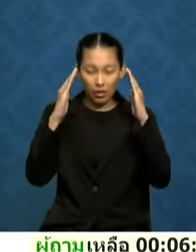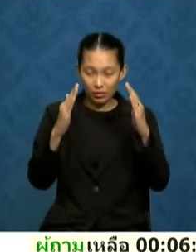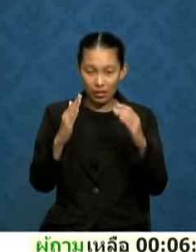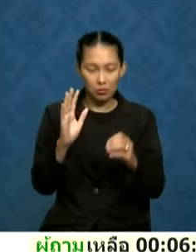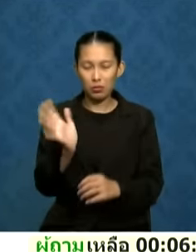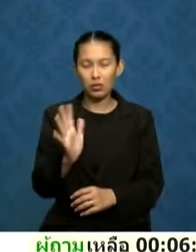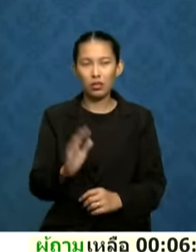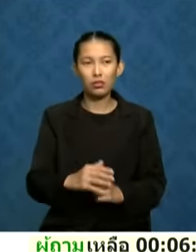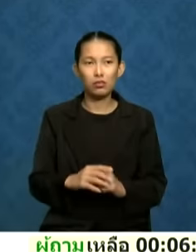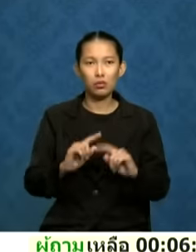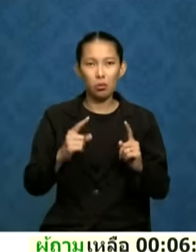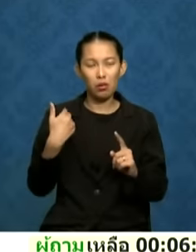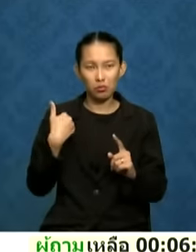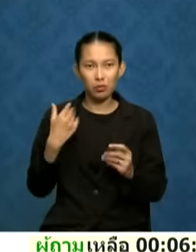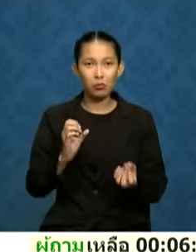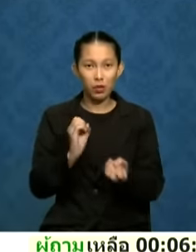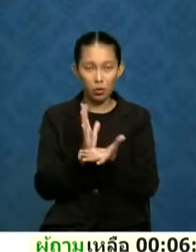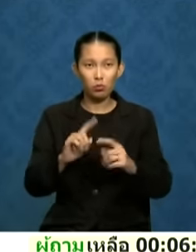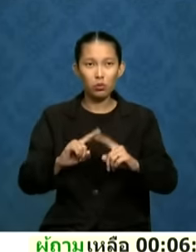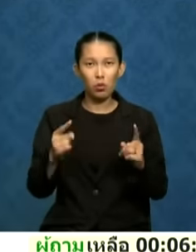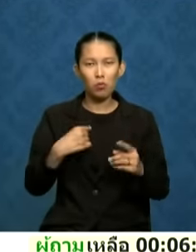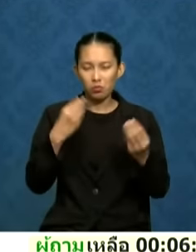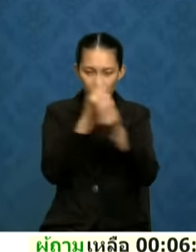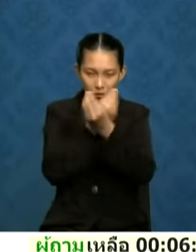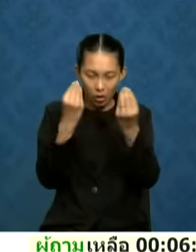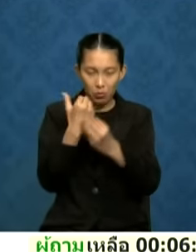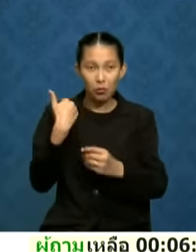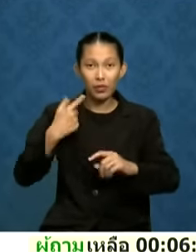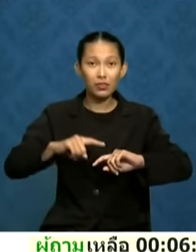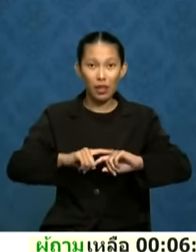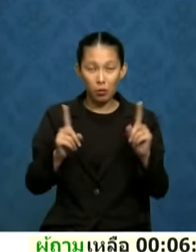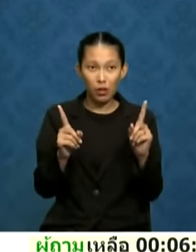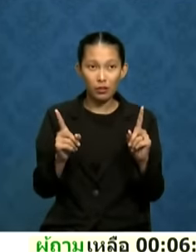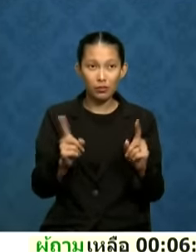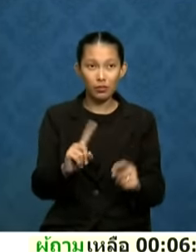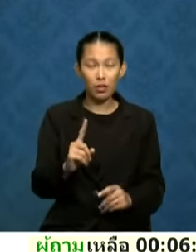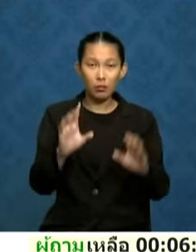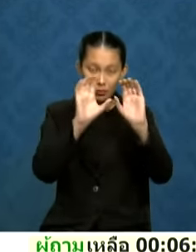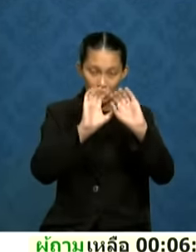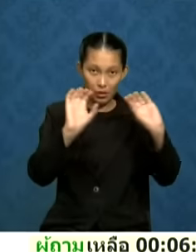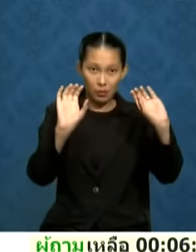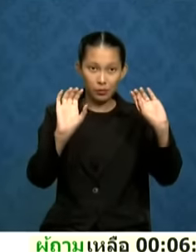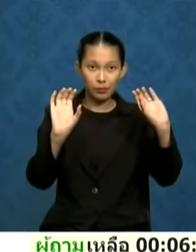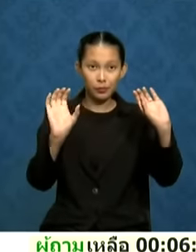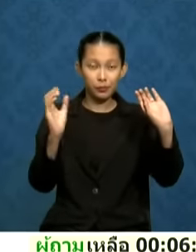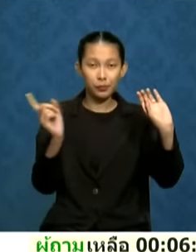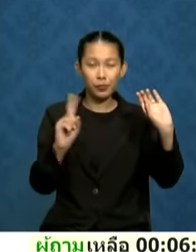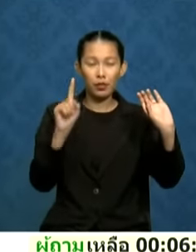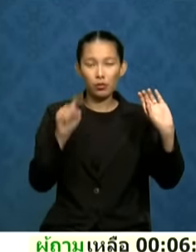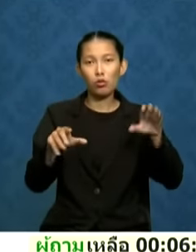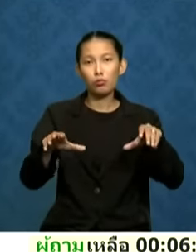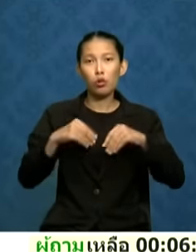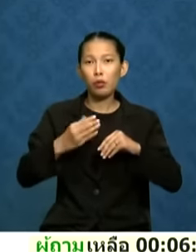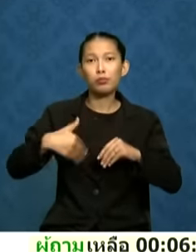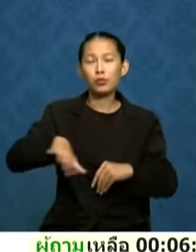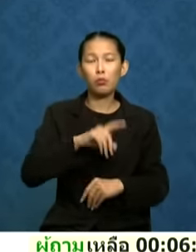นาที่อยากจะทำให้สิงนี้เกิดขึ้นแต่วามัเปเรื่องความสบโนมแต่ยงไรก็ตามรัฏบาลเองก็ตองอีอมรับในสิ